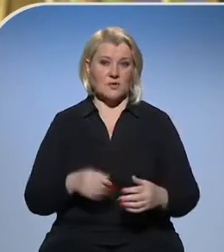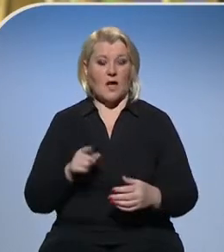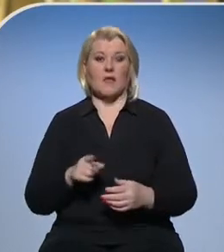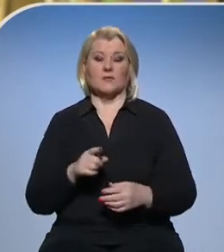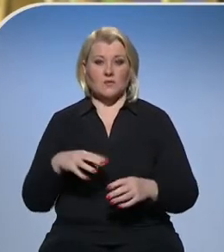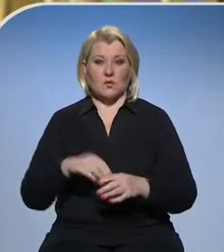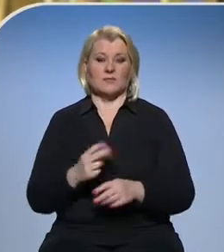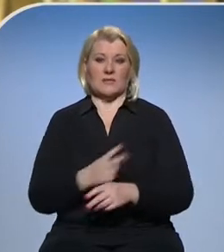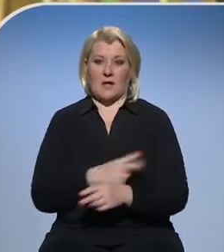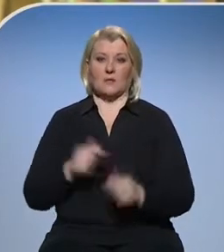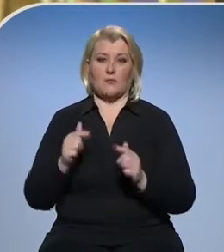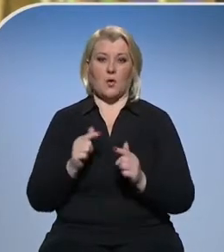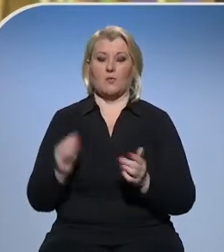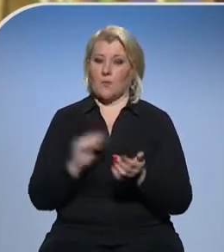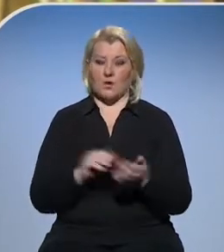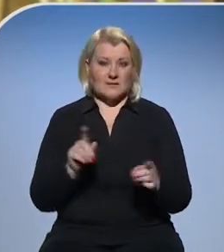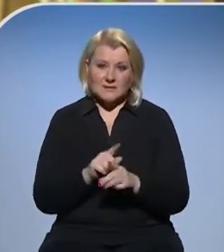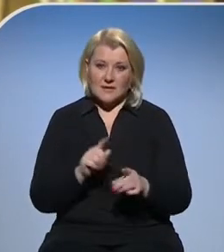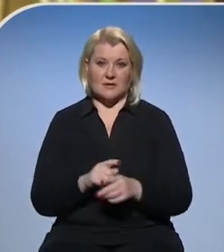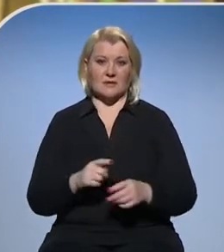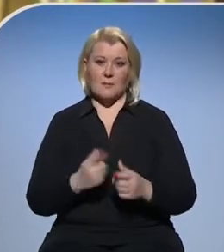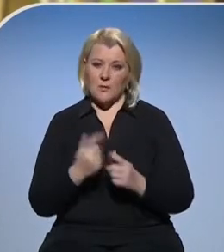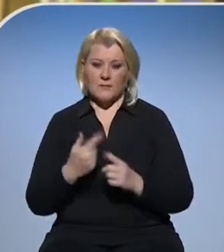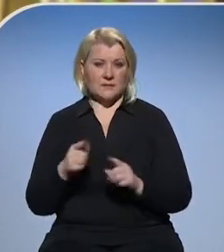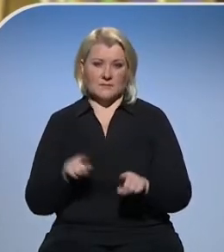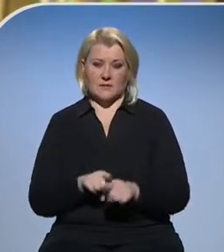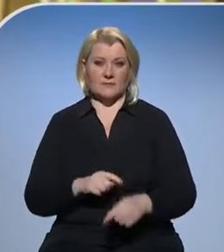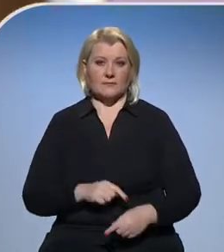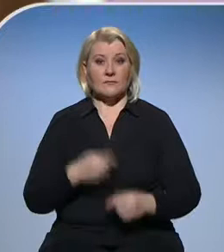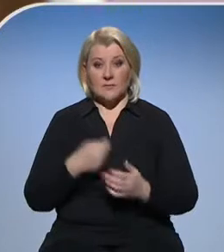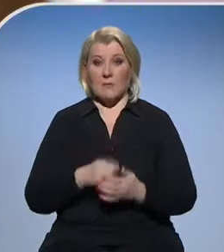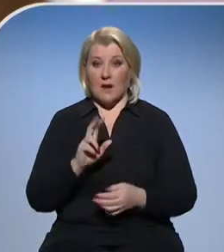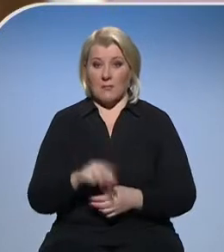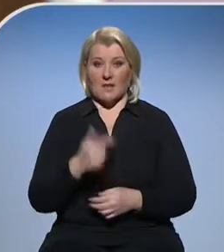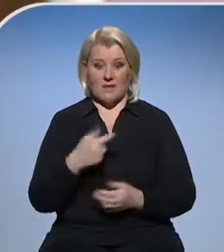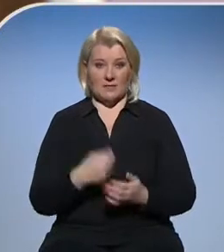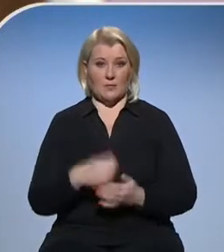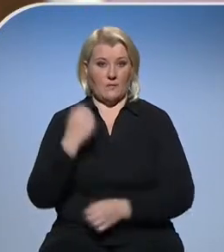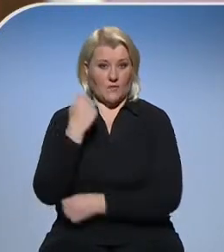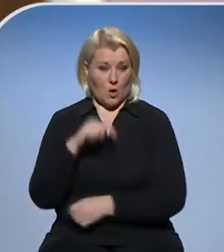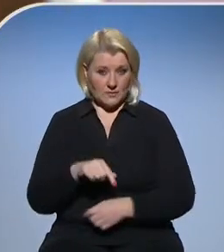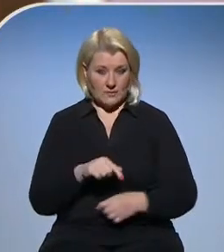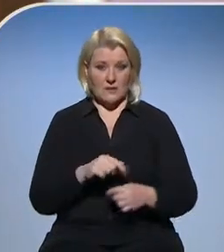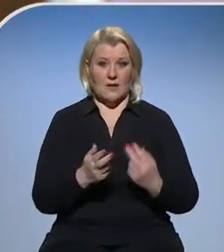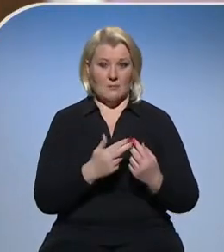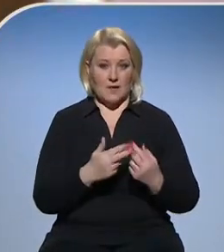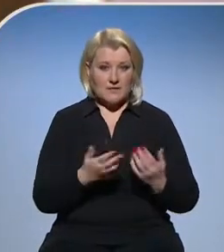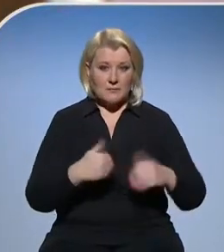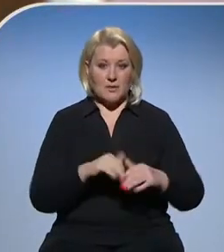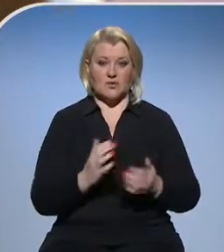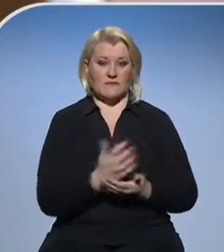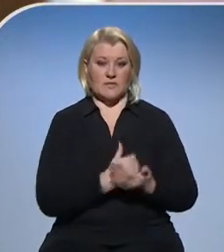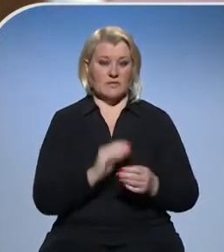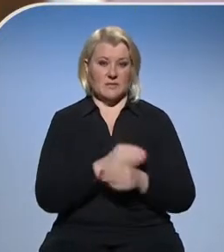Státní podpora je stejná a všechny ostatní parametry jsou vlastně stejné. Takže existují dva druhy fondů. Jeden je takový ten kde bezpečný, tedy nic nevyděláme,